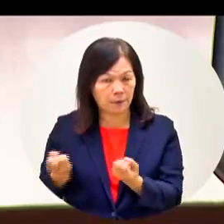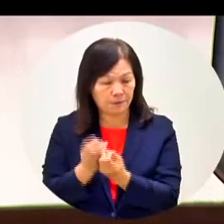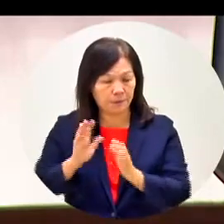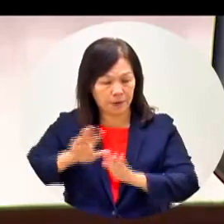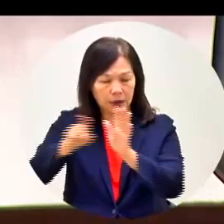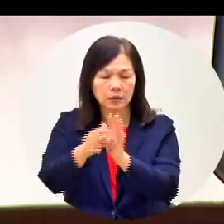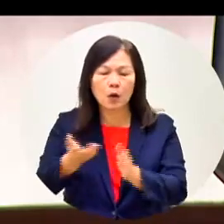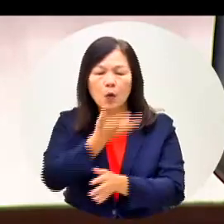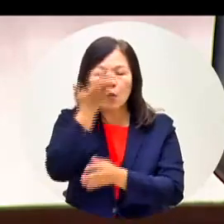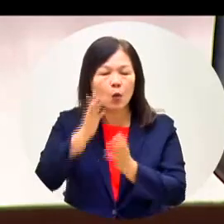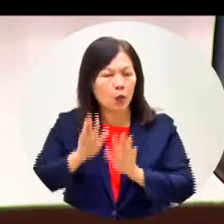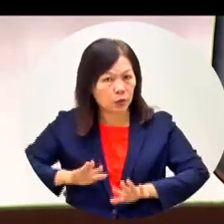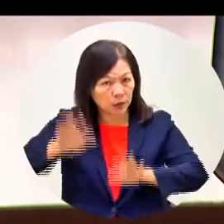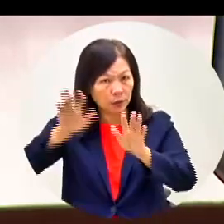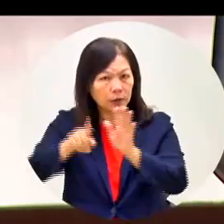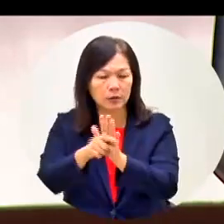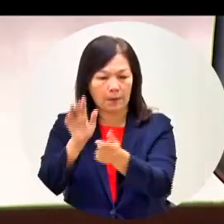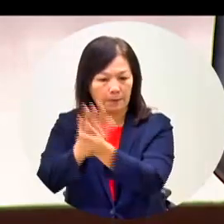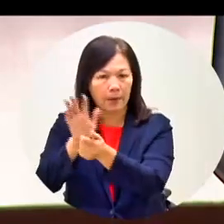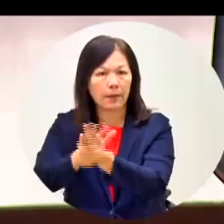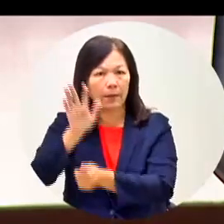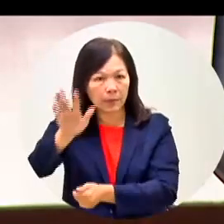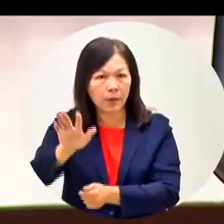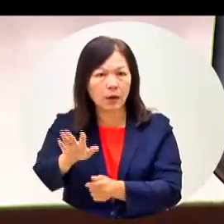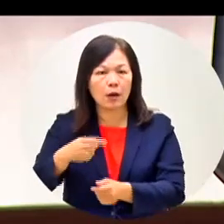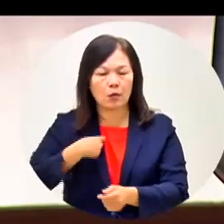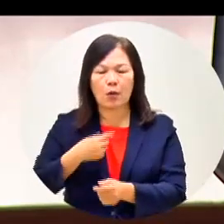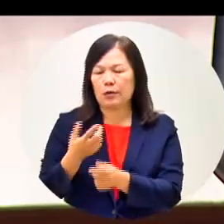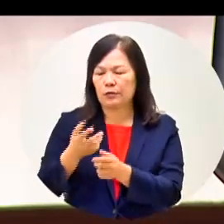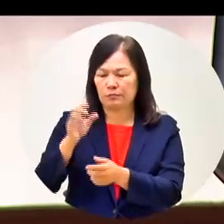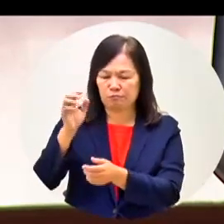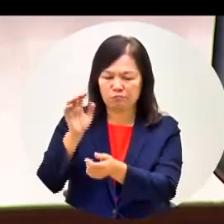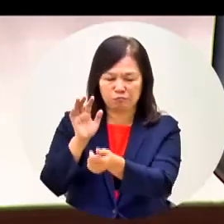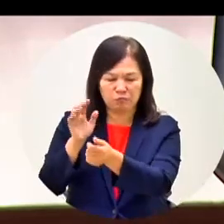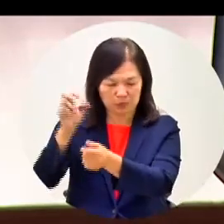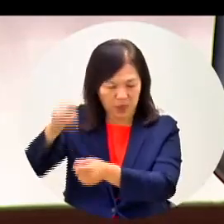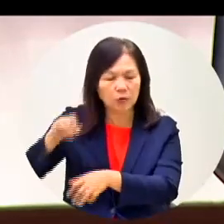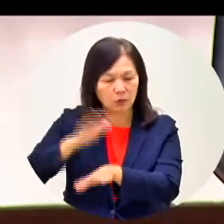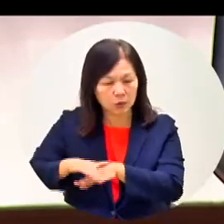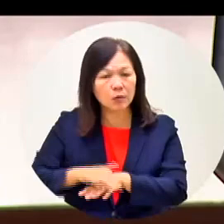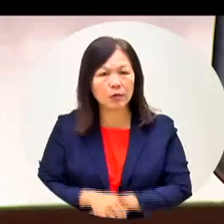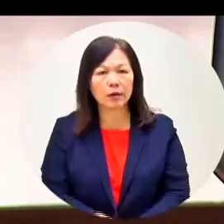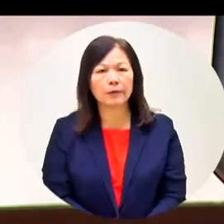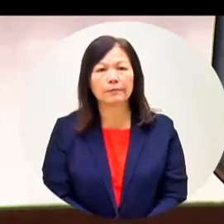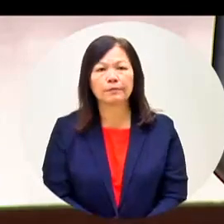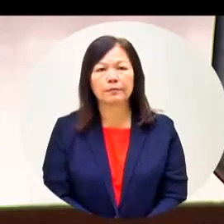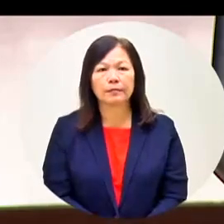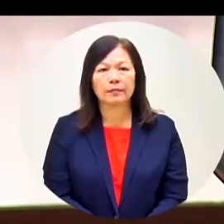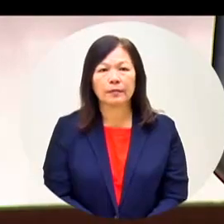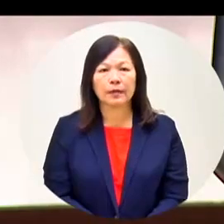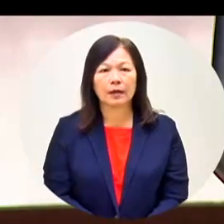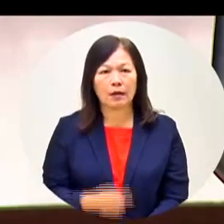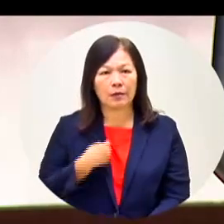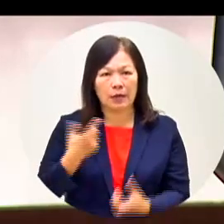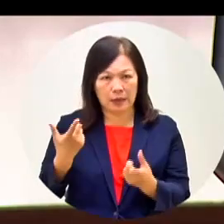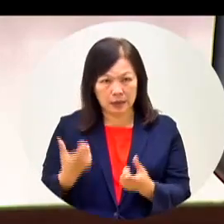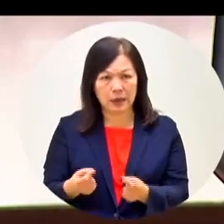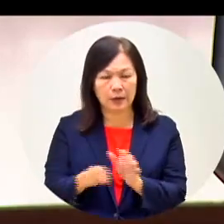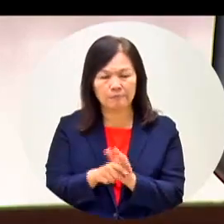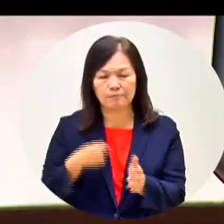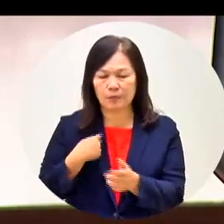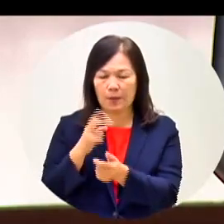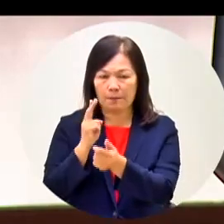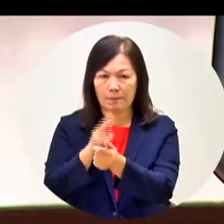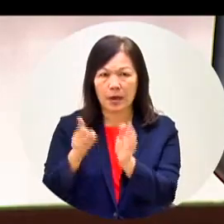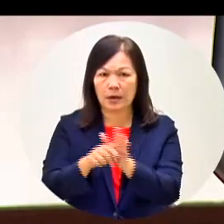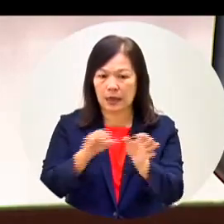帮助的，这个本席都会予以肯定。所以市长，本席也要麻烦你，请责成我们的经发局，还有我们的